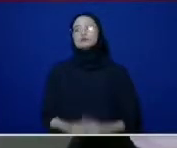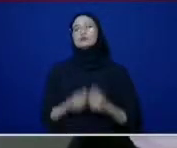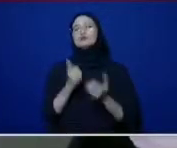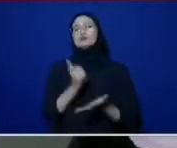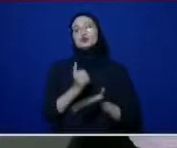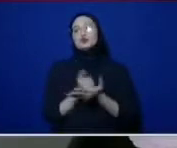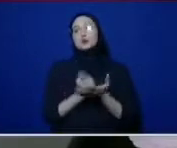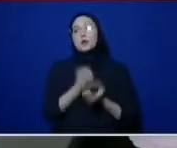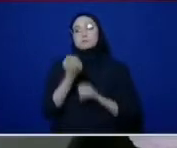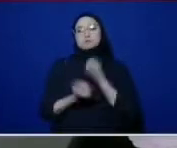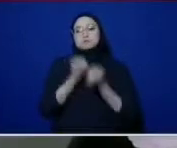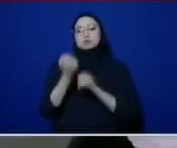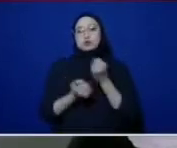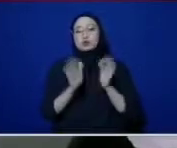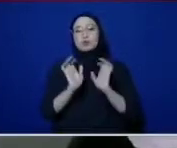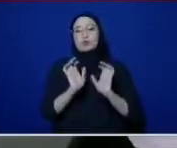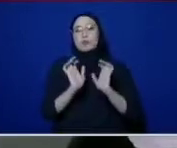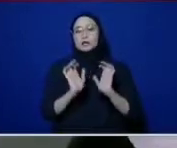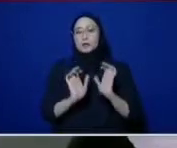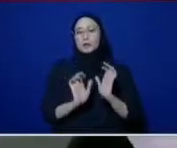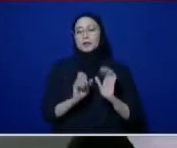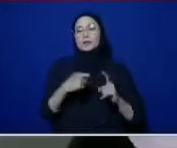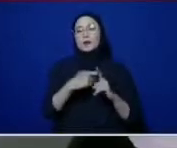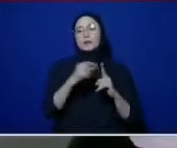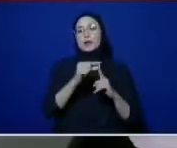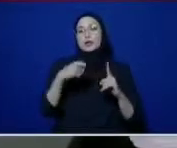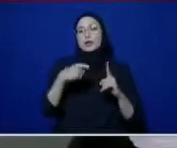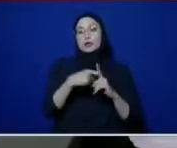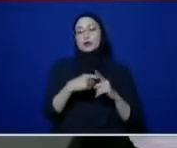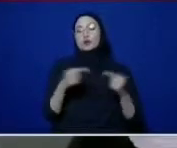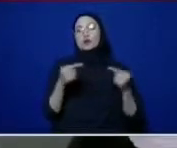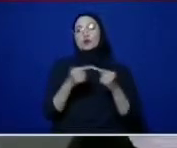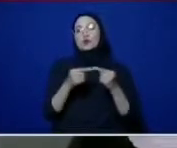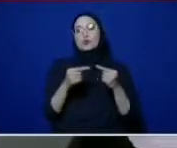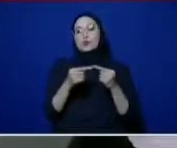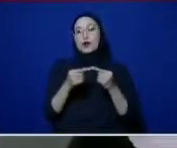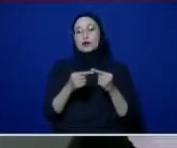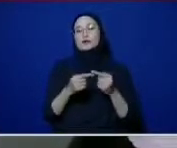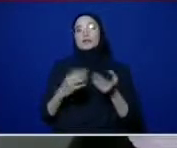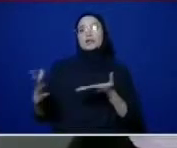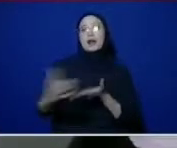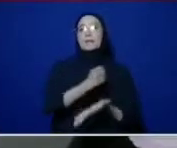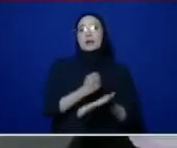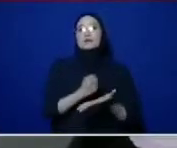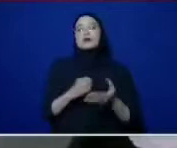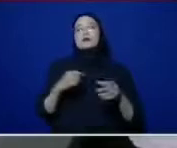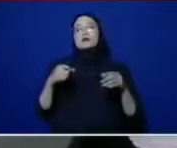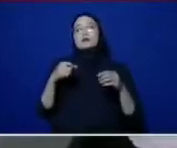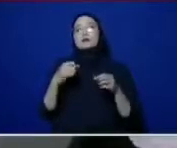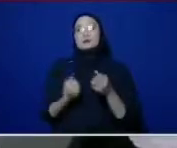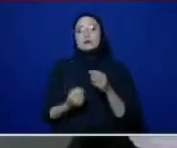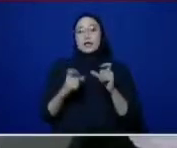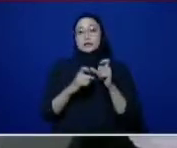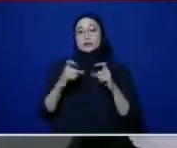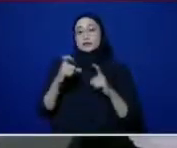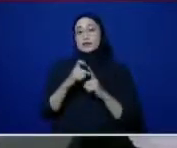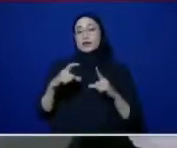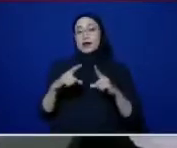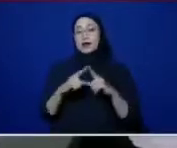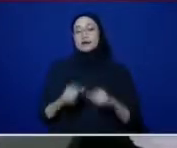dikerjakan bersama-sama dengan KPK dalam hal penyelamatan sumber daya alam yang kita miliki. Tetapi